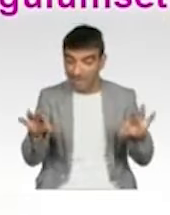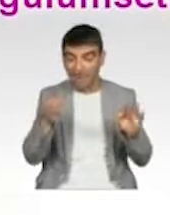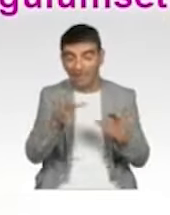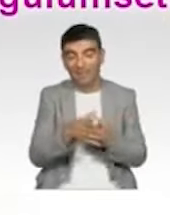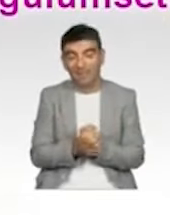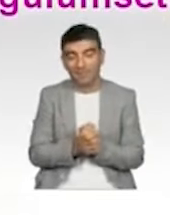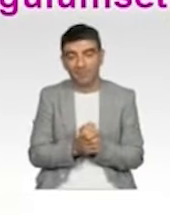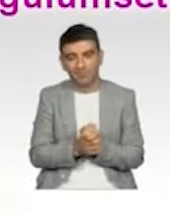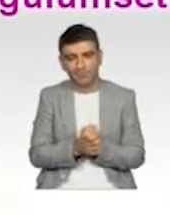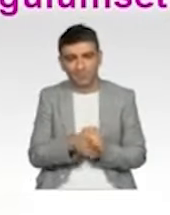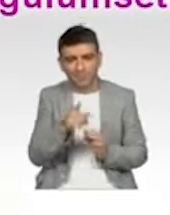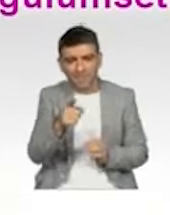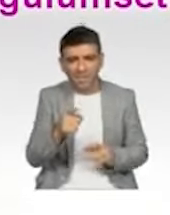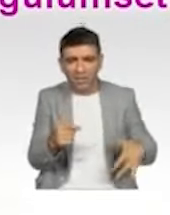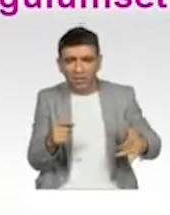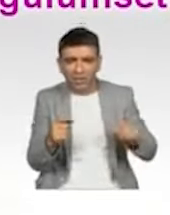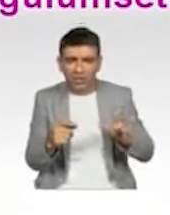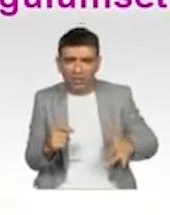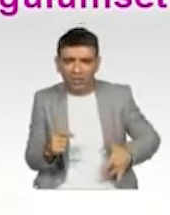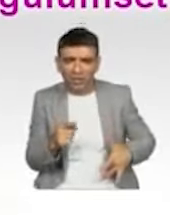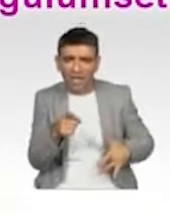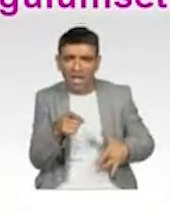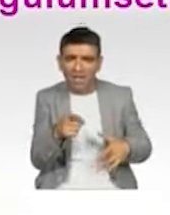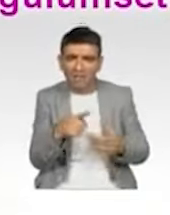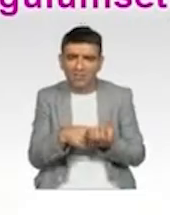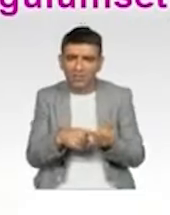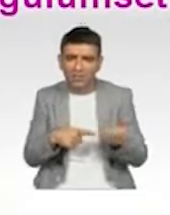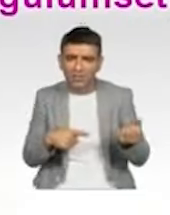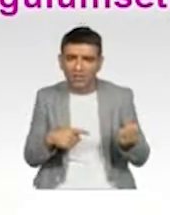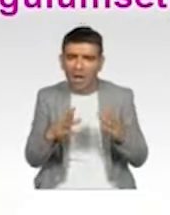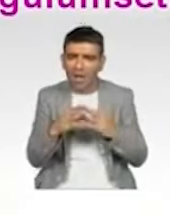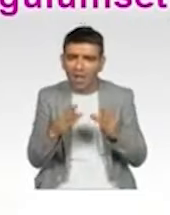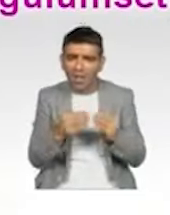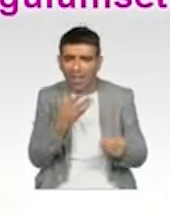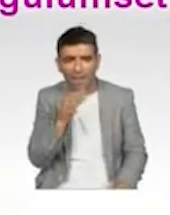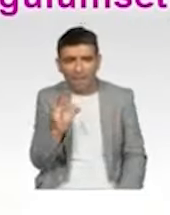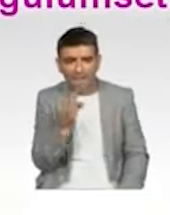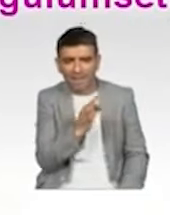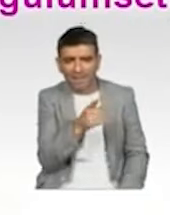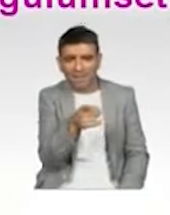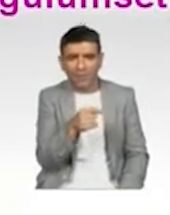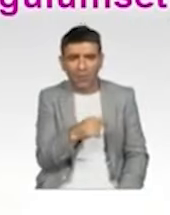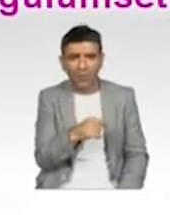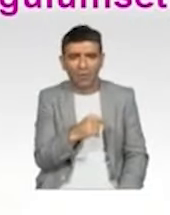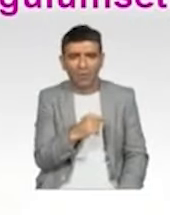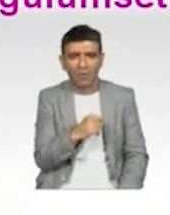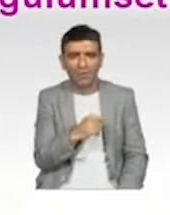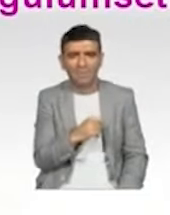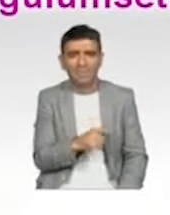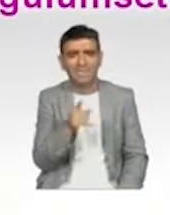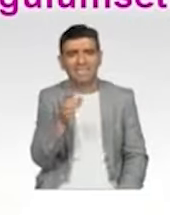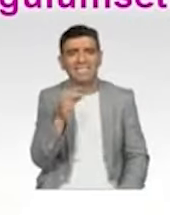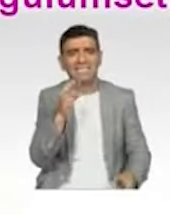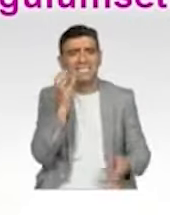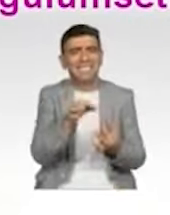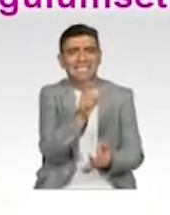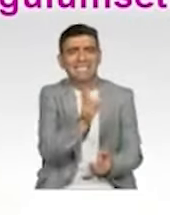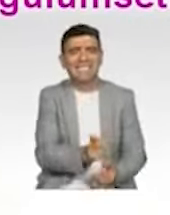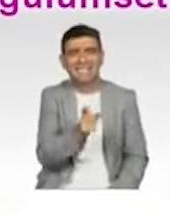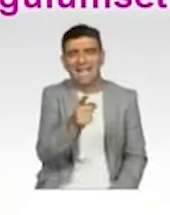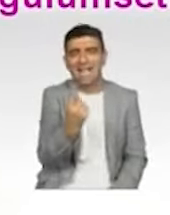O çok güzel yalnız ciğer şiş galiba. Evet. Adana'ya benziyor. Vallahi her şey oluyordu. Ve insanlar bir